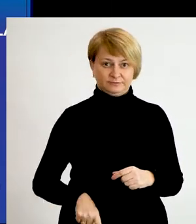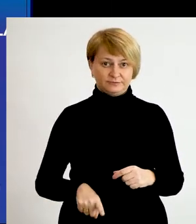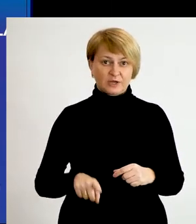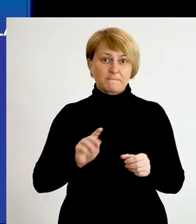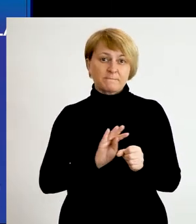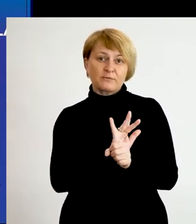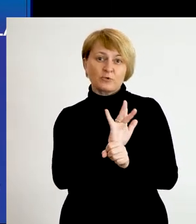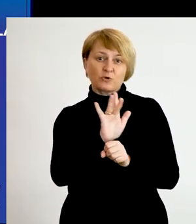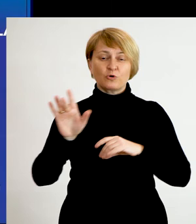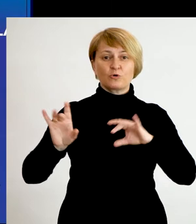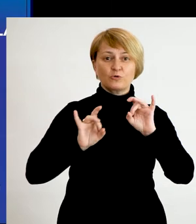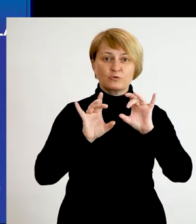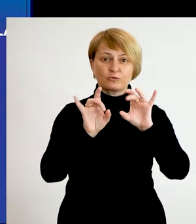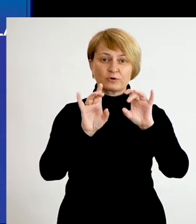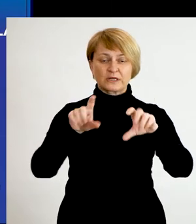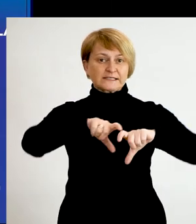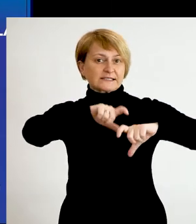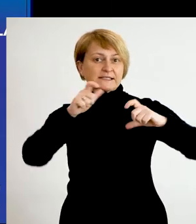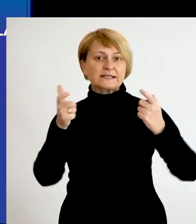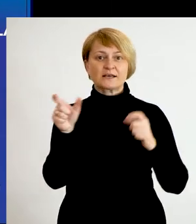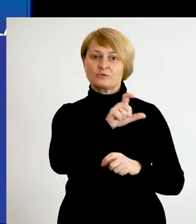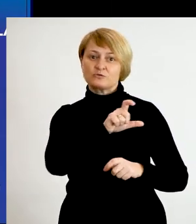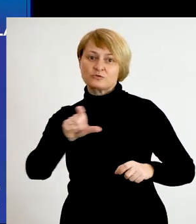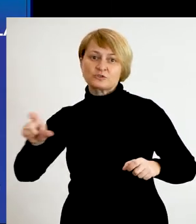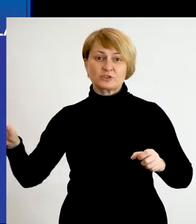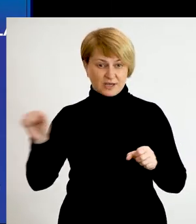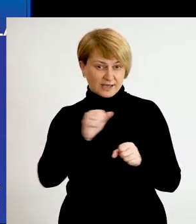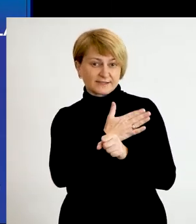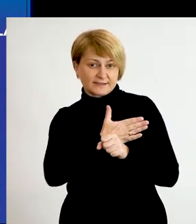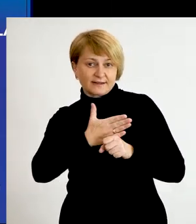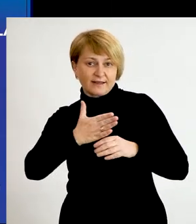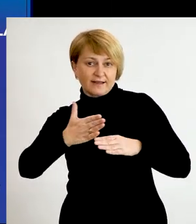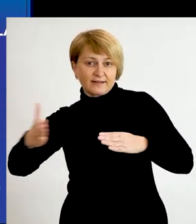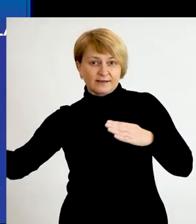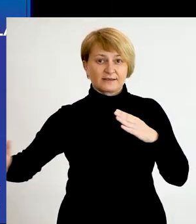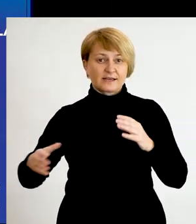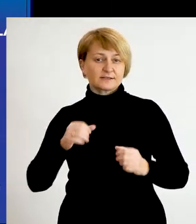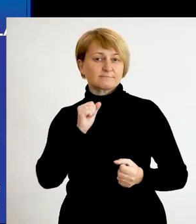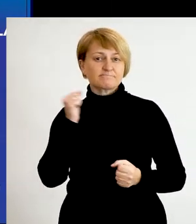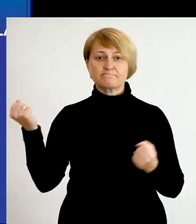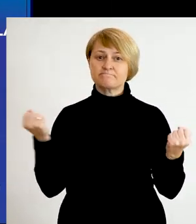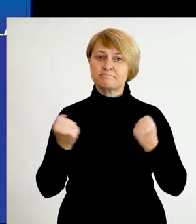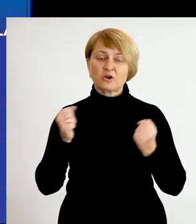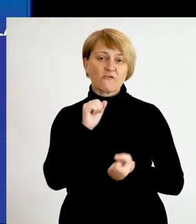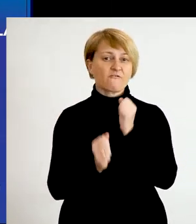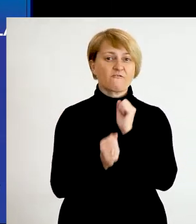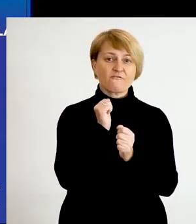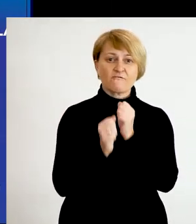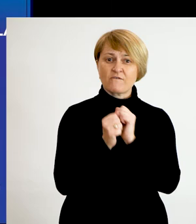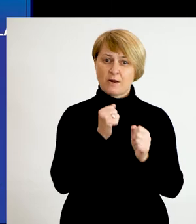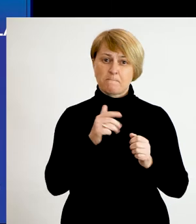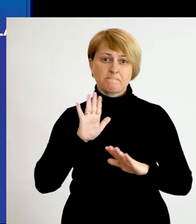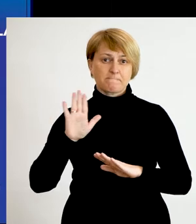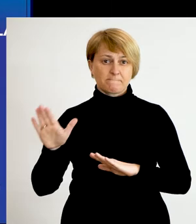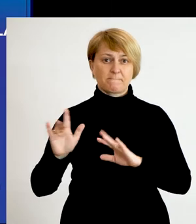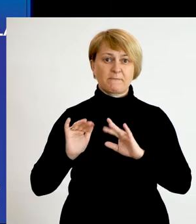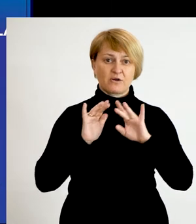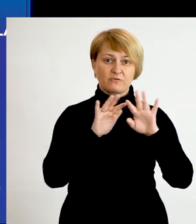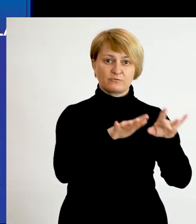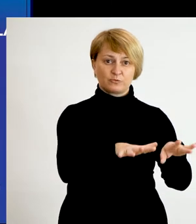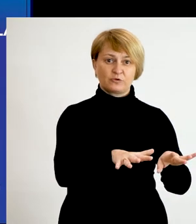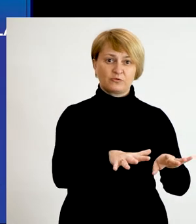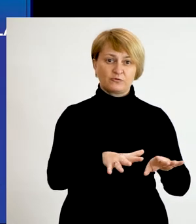i pandemia, która cały czas trwa, którą walczymy, cały czas ma wpływ na to, jak ma